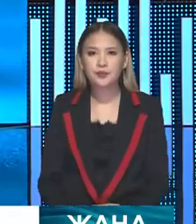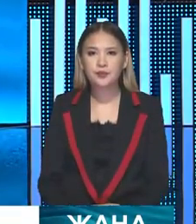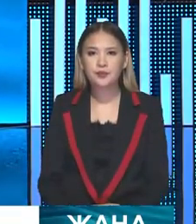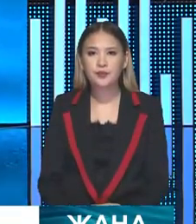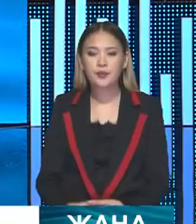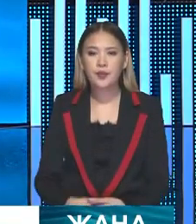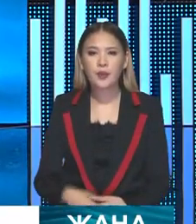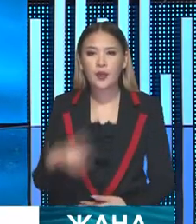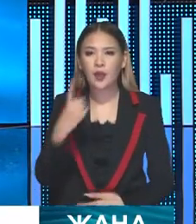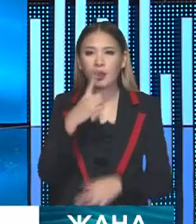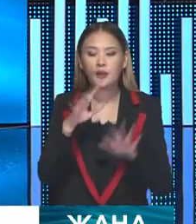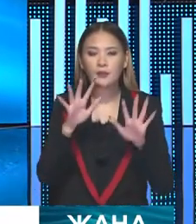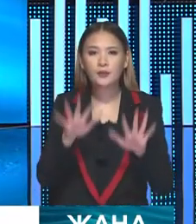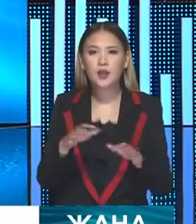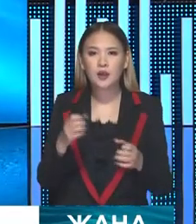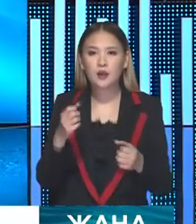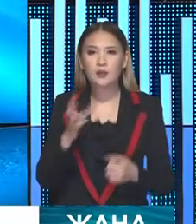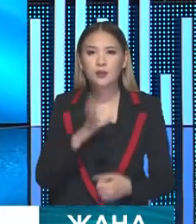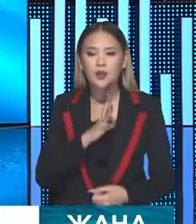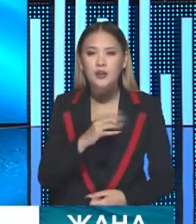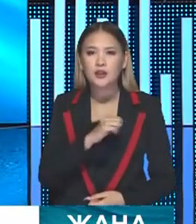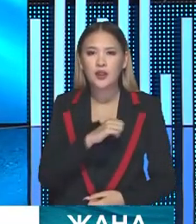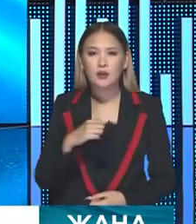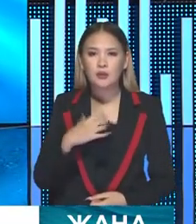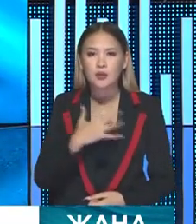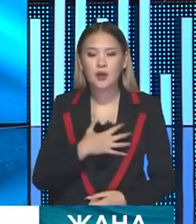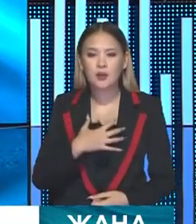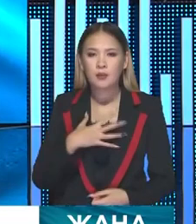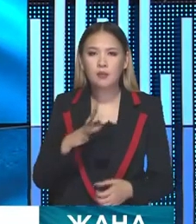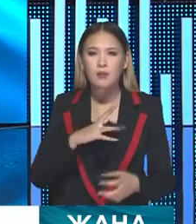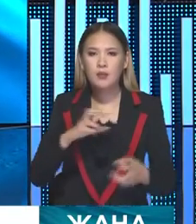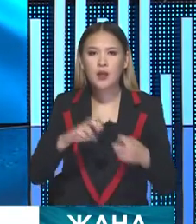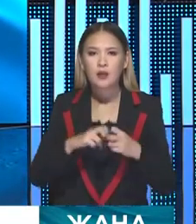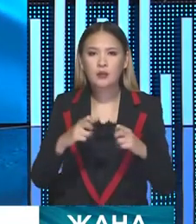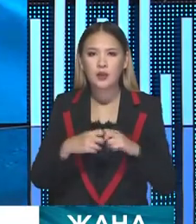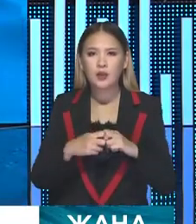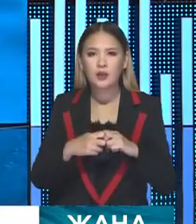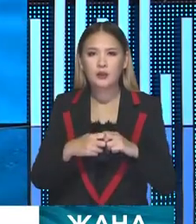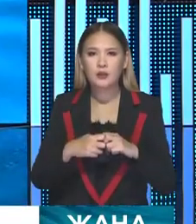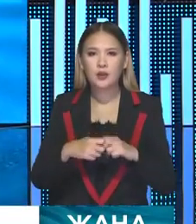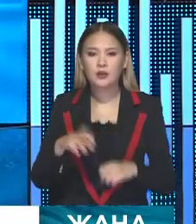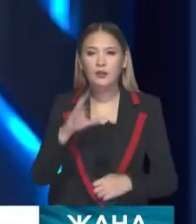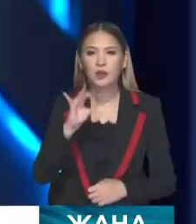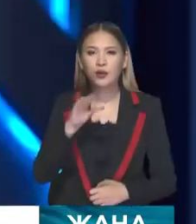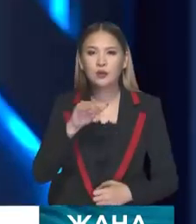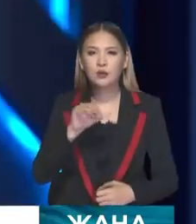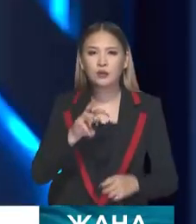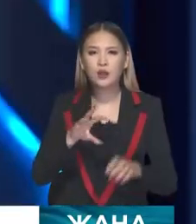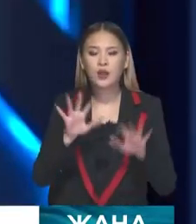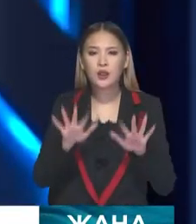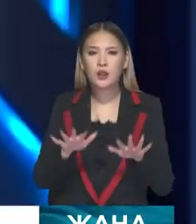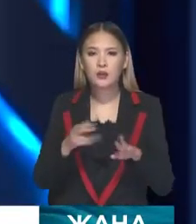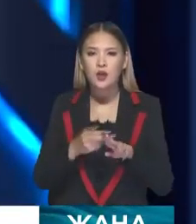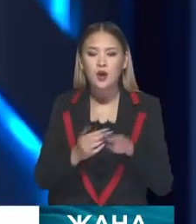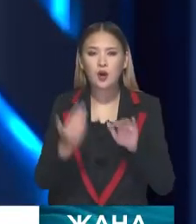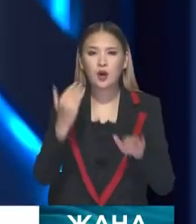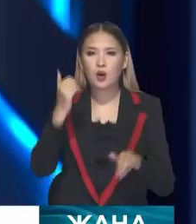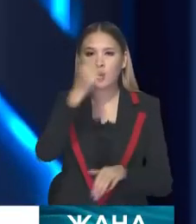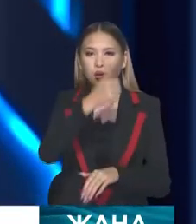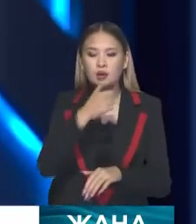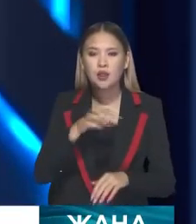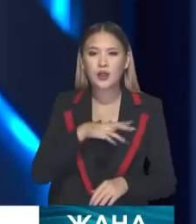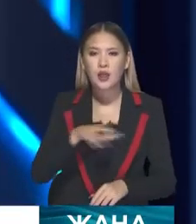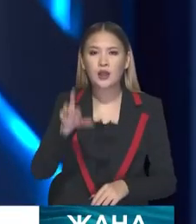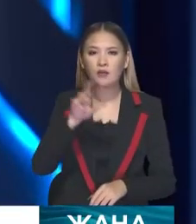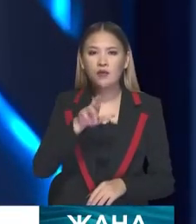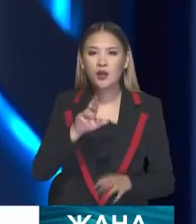осы. Бірінші уақытында проблема болды. Бағамен мысалға бір битумды алған кезде. Қысқаша айтып өтсеңіз, битум алған кезде мысалға өткен жылға дейін, осы январға